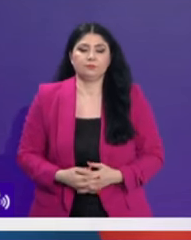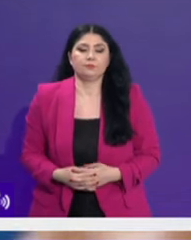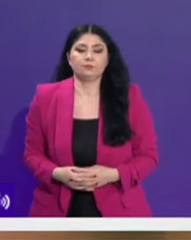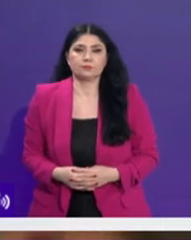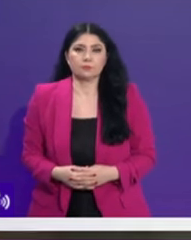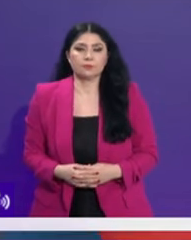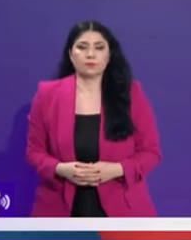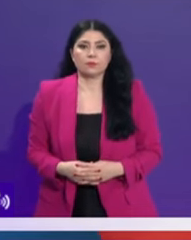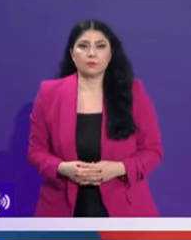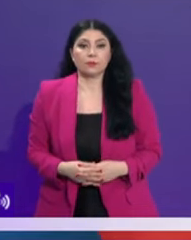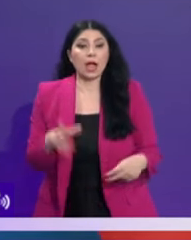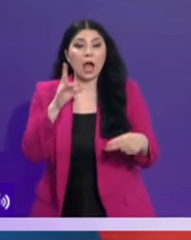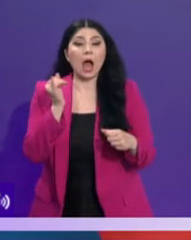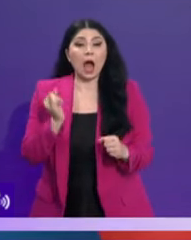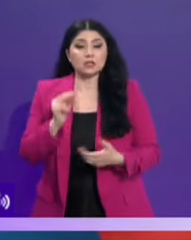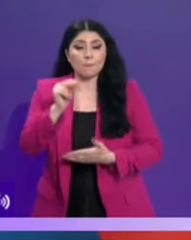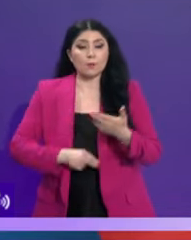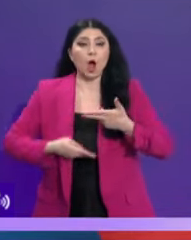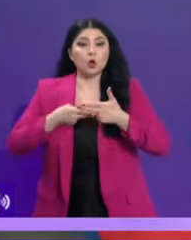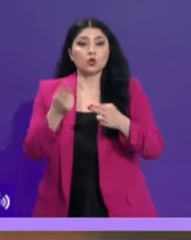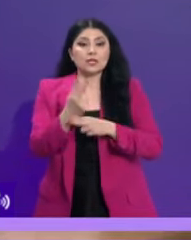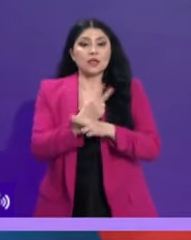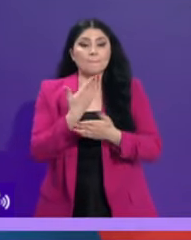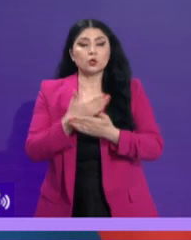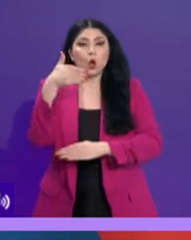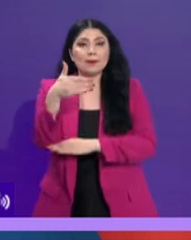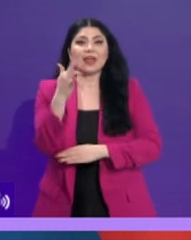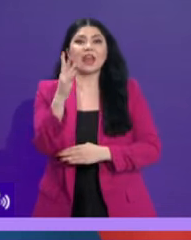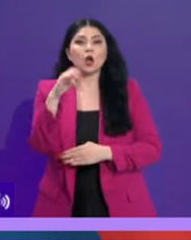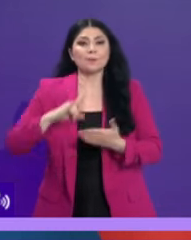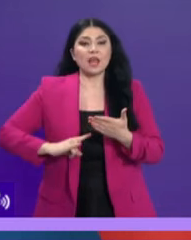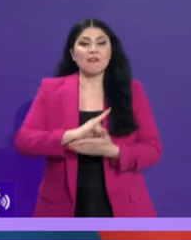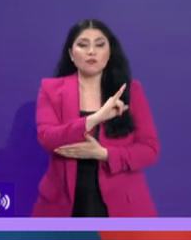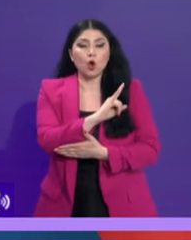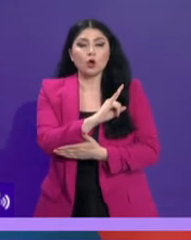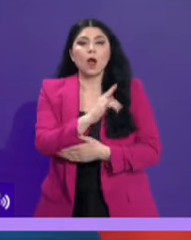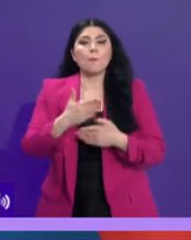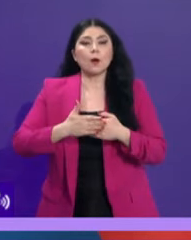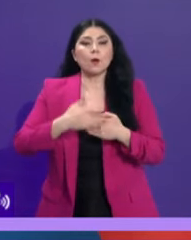Validăm azi ajutorul de stat pentru compania Tarom de aproape